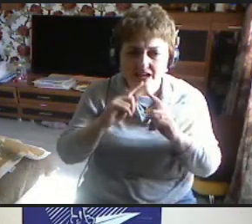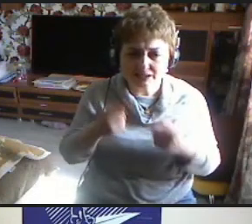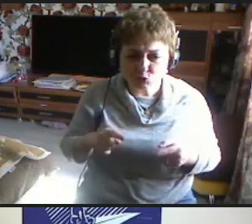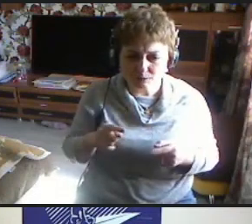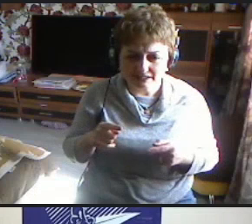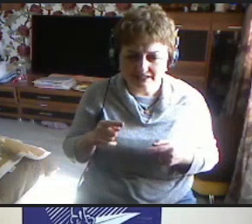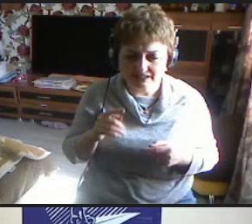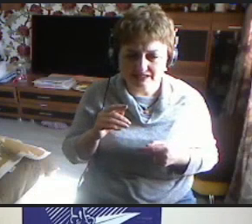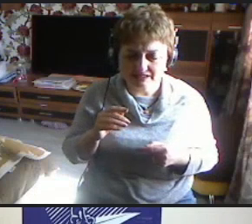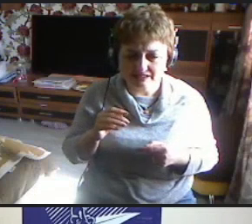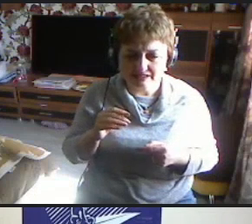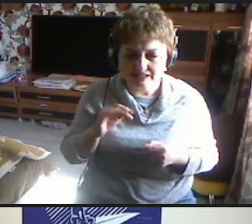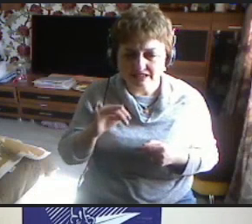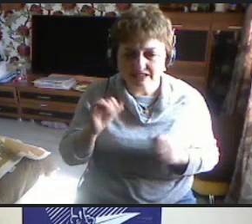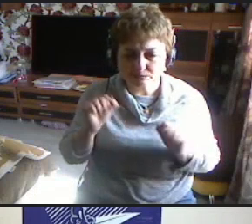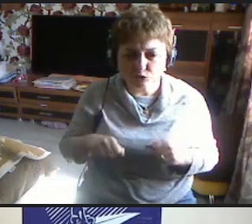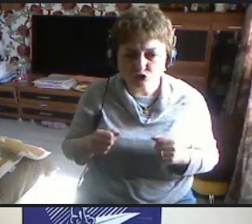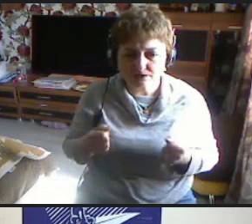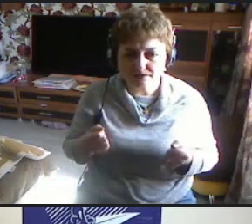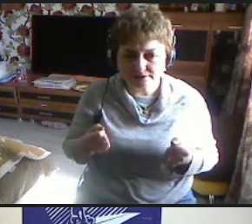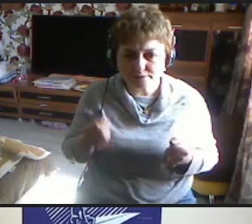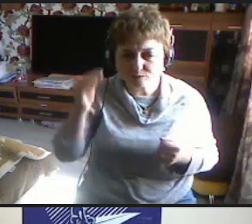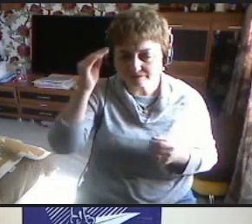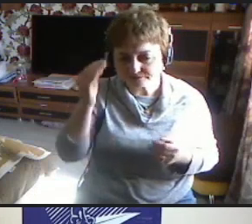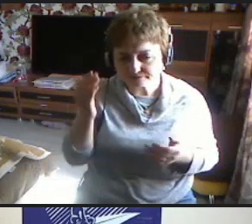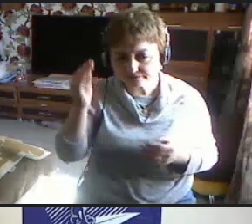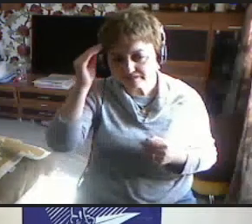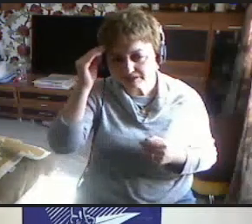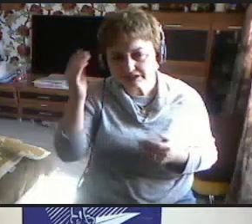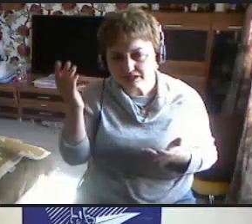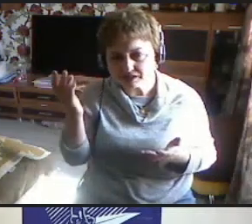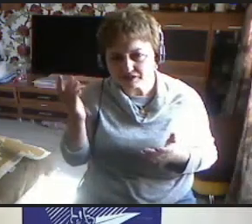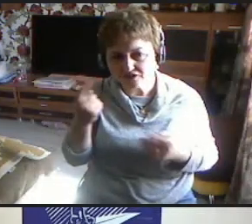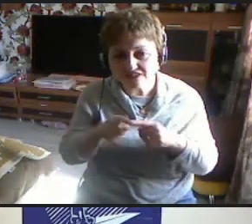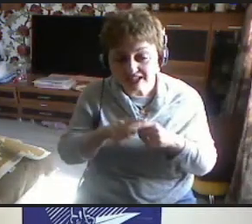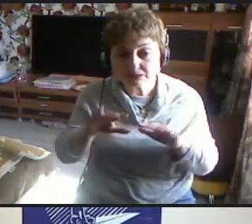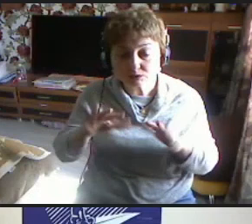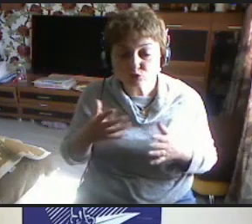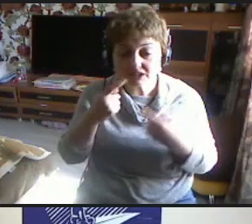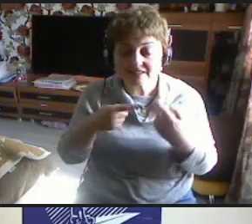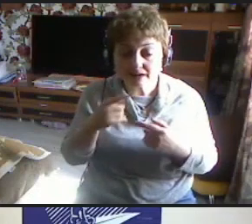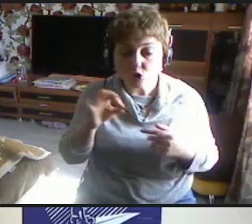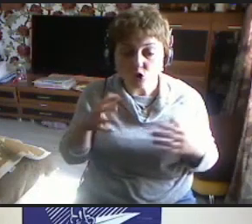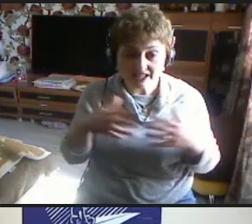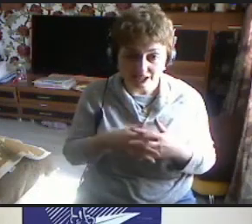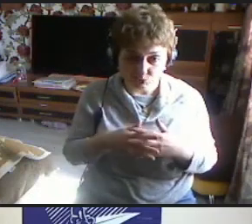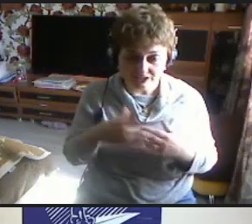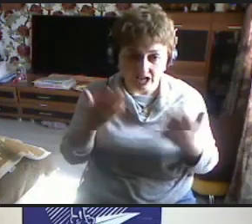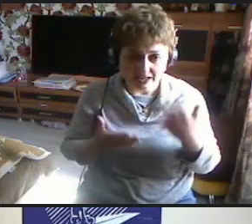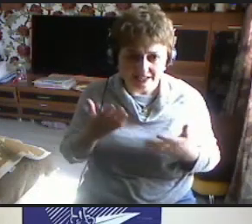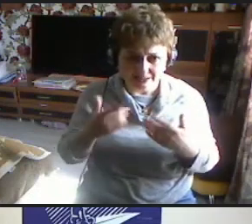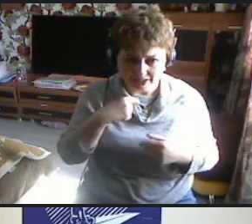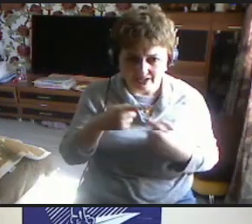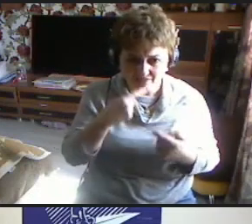может, в смысле, и как бы в этом случае мы говорим об инклюзии. Если мы говорим там для